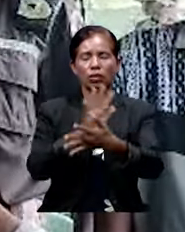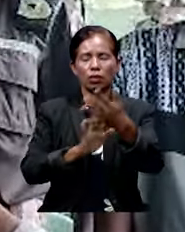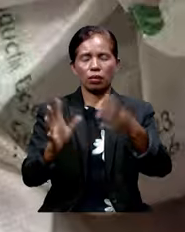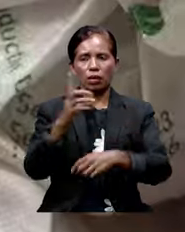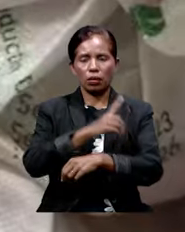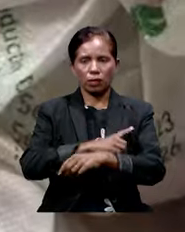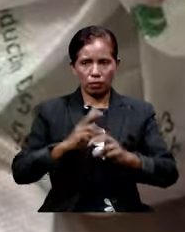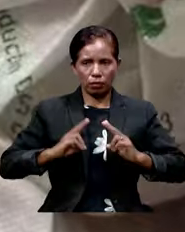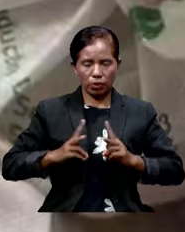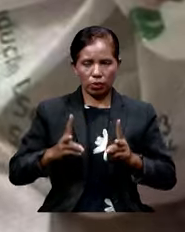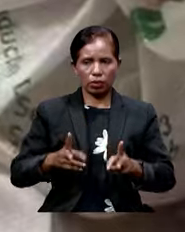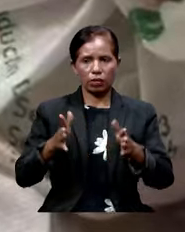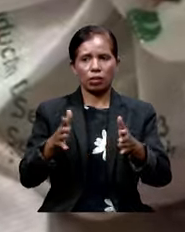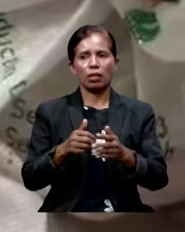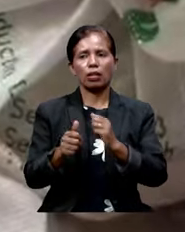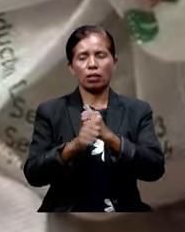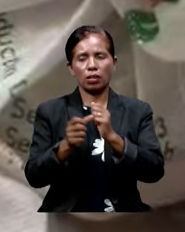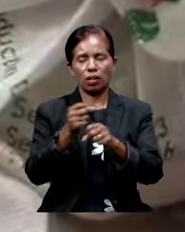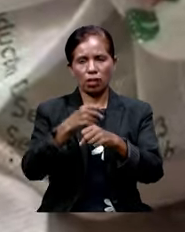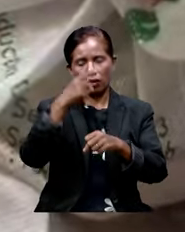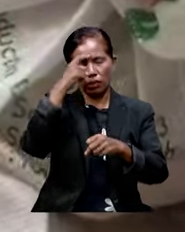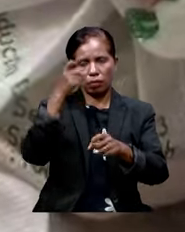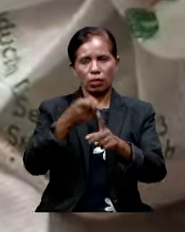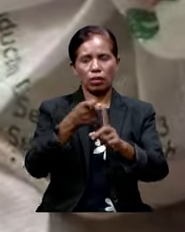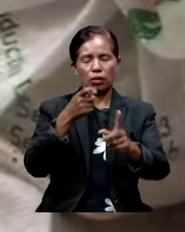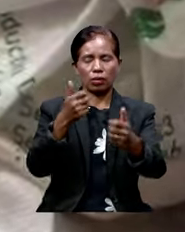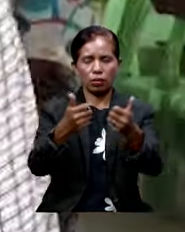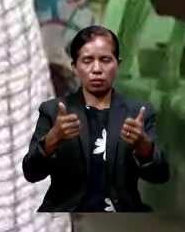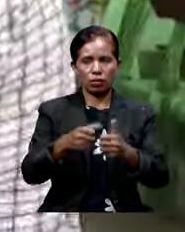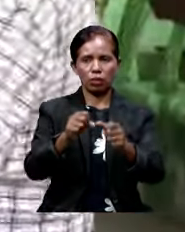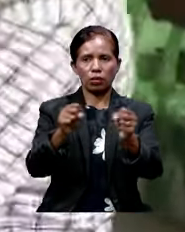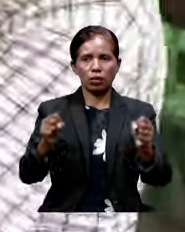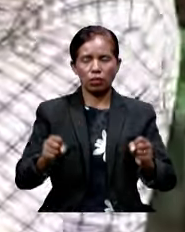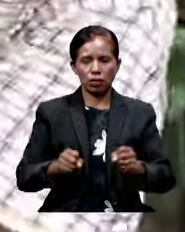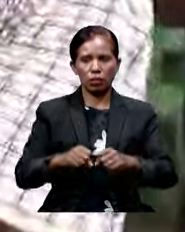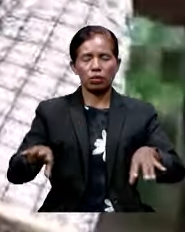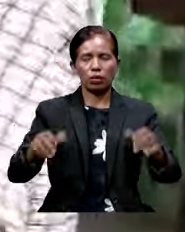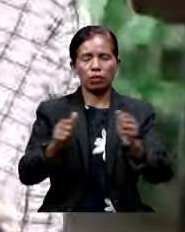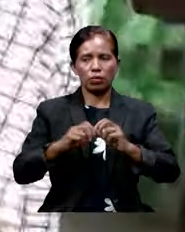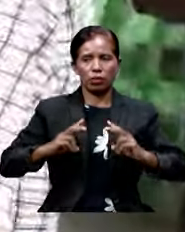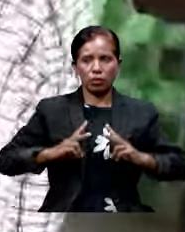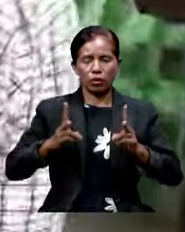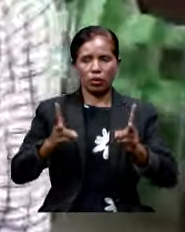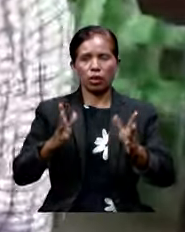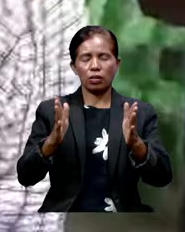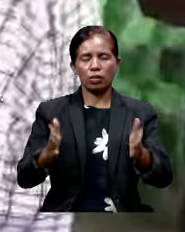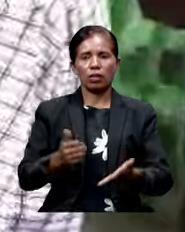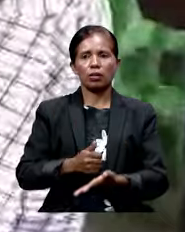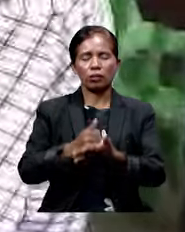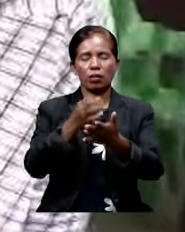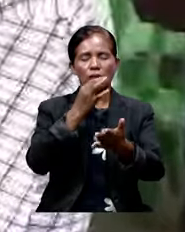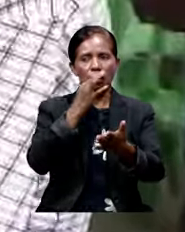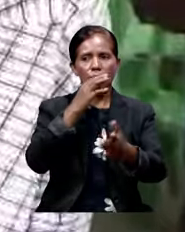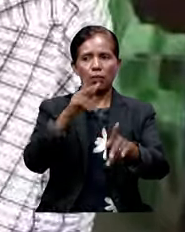sira nih asam jadi realiza tambah inisiatifa husi autorare suku kopera ho veteranus sira hodi apoyu aihan ba komunidade